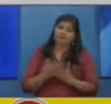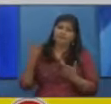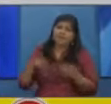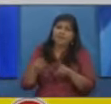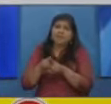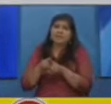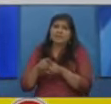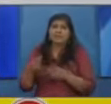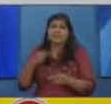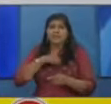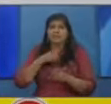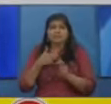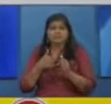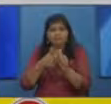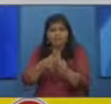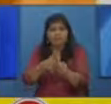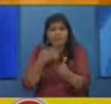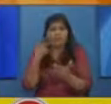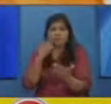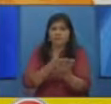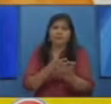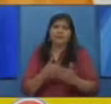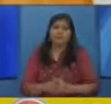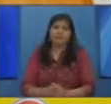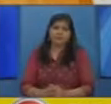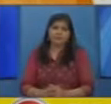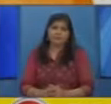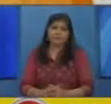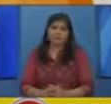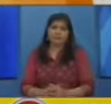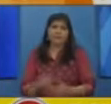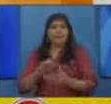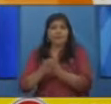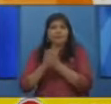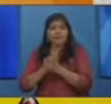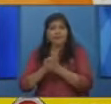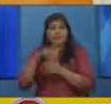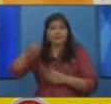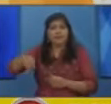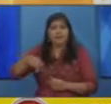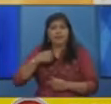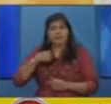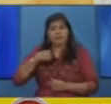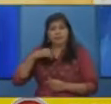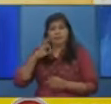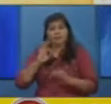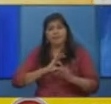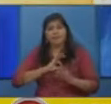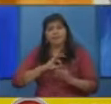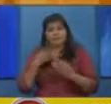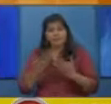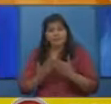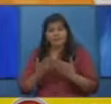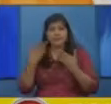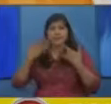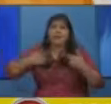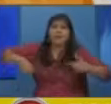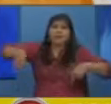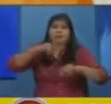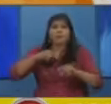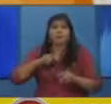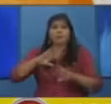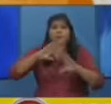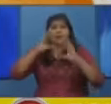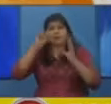से मार्गदर्शक है। साथियों, लेकिन आपको यह जानकर खुशी होगी कि पूरे भारत